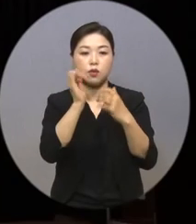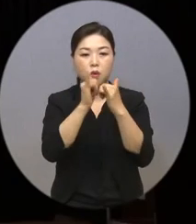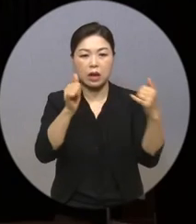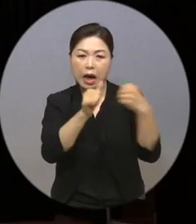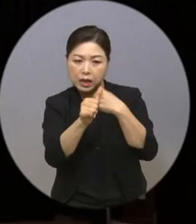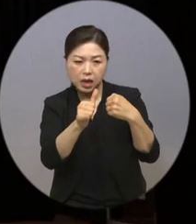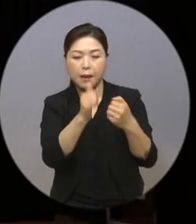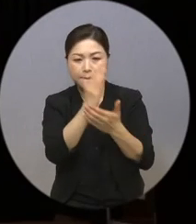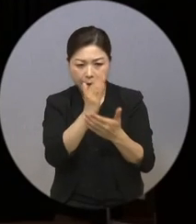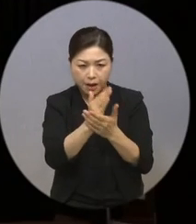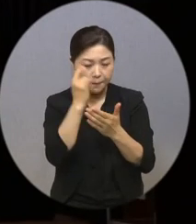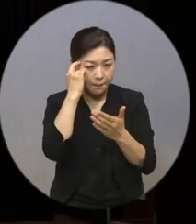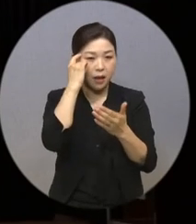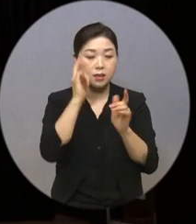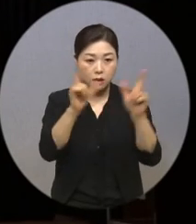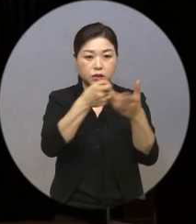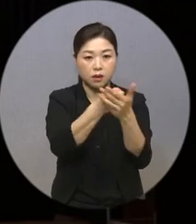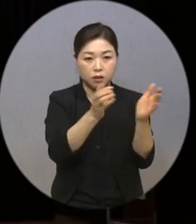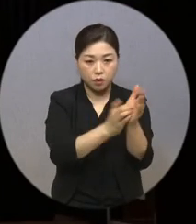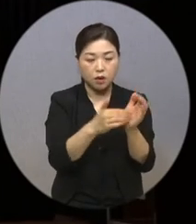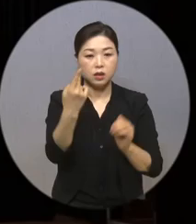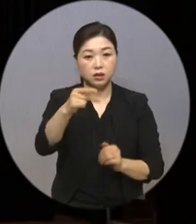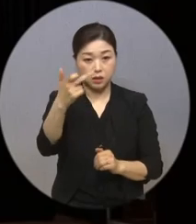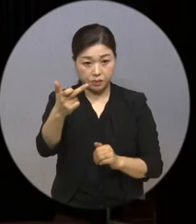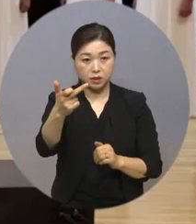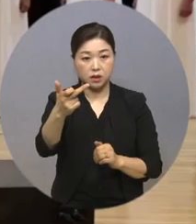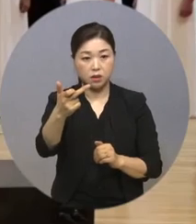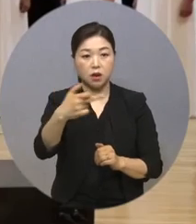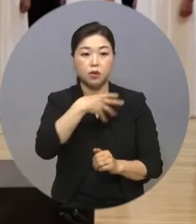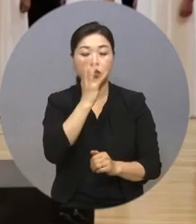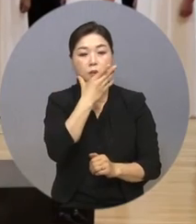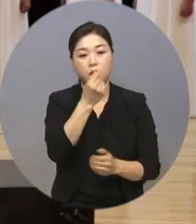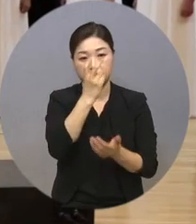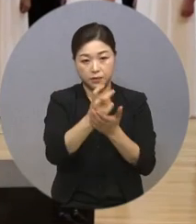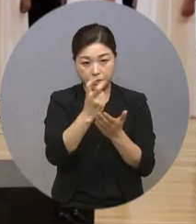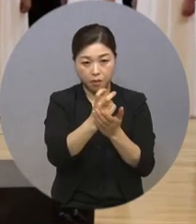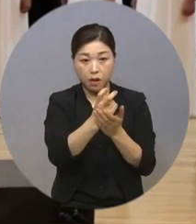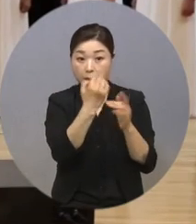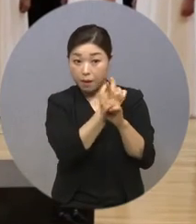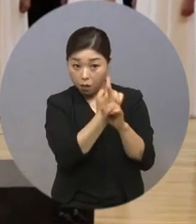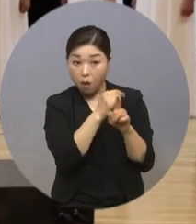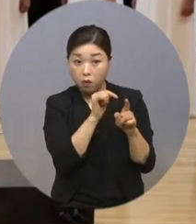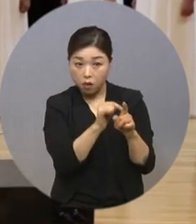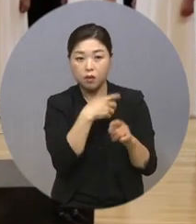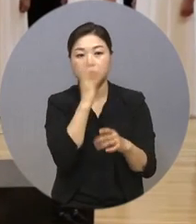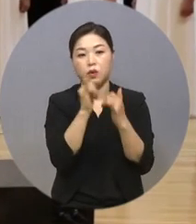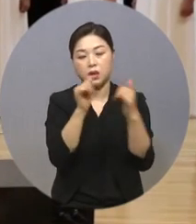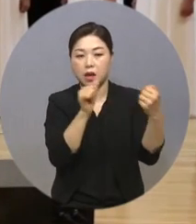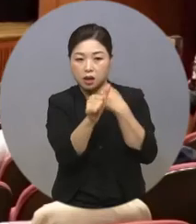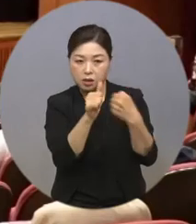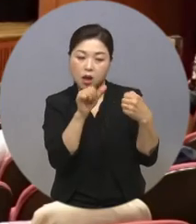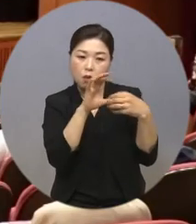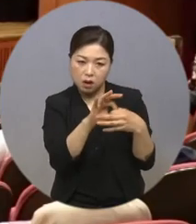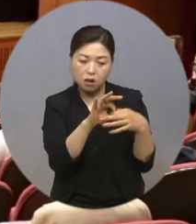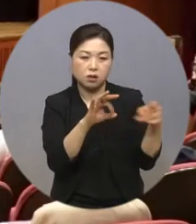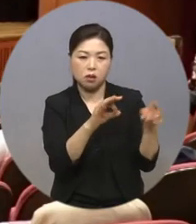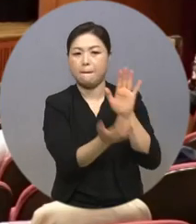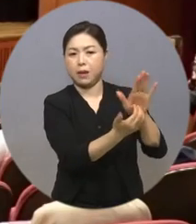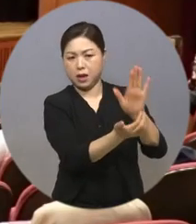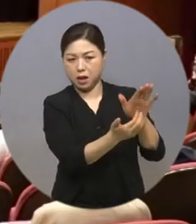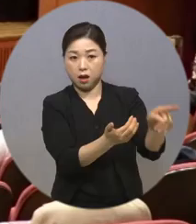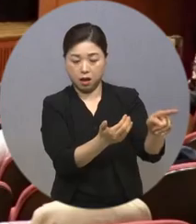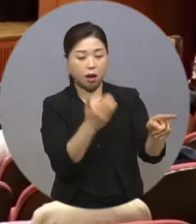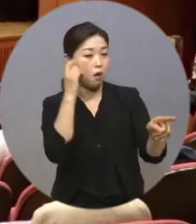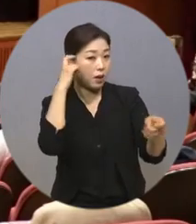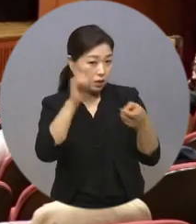날로 정했으며 우리나라는 2017년 노인복지법을 개정하고 노인학대에 대한 인식을 높이고 관심을